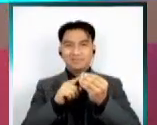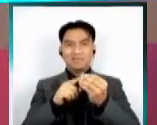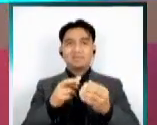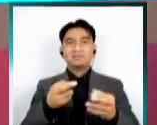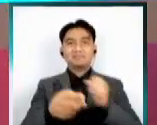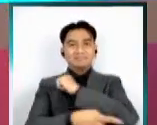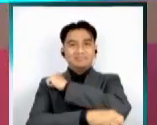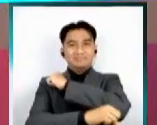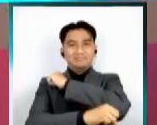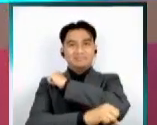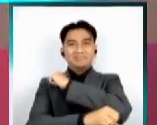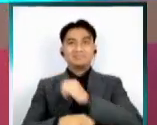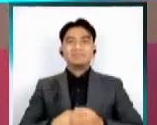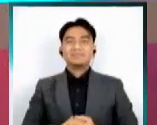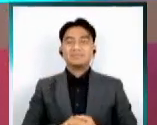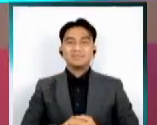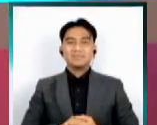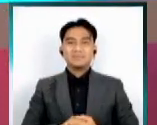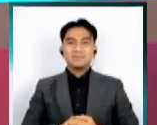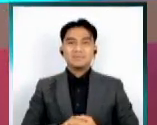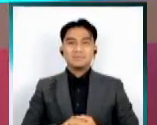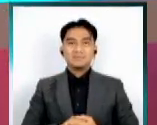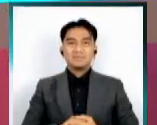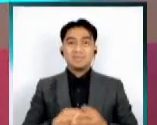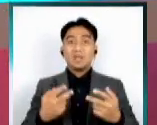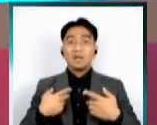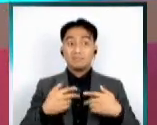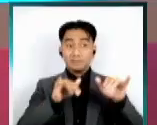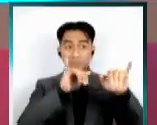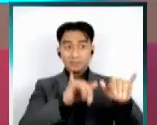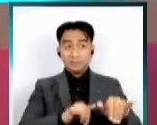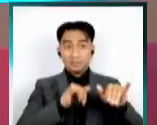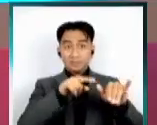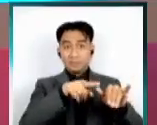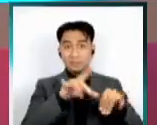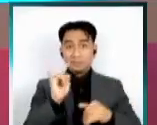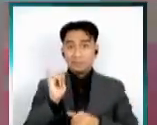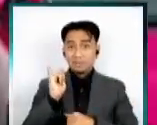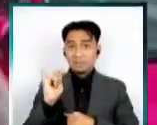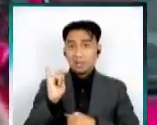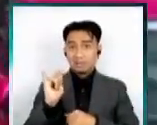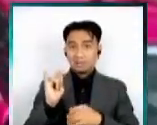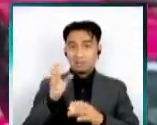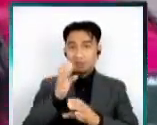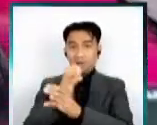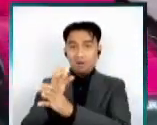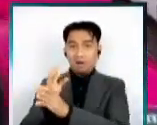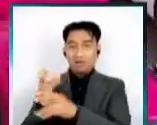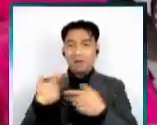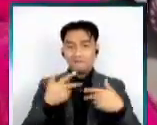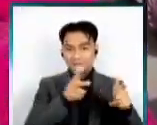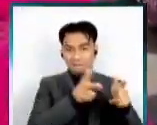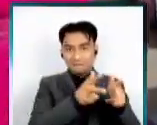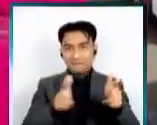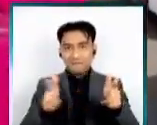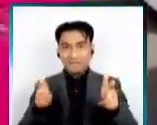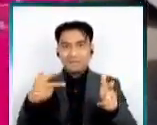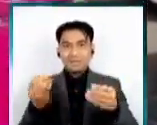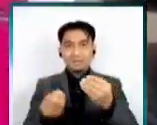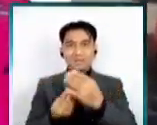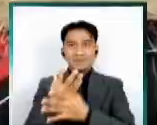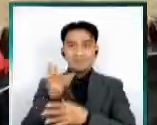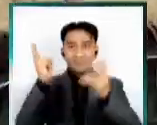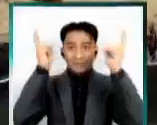Sa tagal ng pagkakatenga, ilang taxi sa Thailand ang may tumubo ng gulay. Pero sadyang tanim po yan, huwag kayong